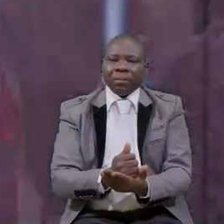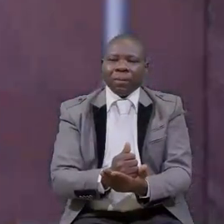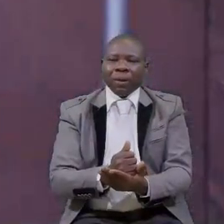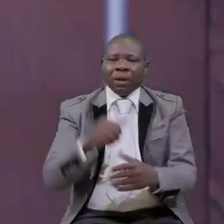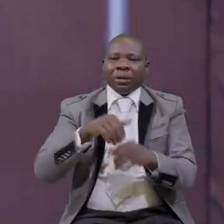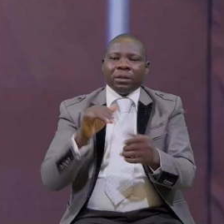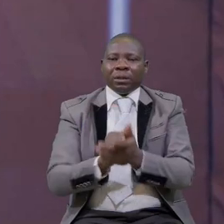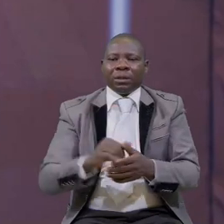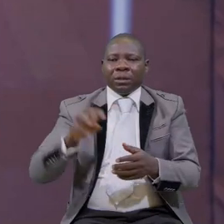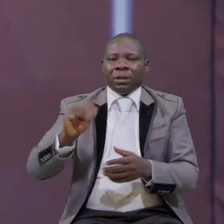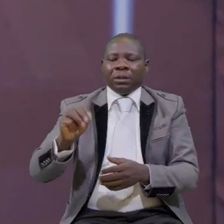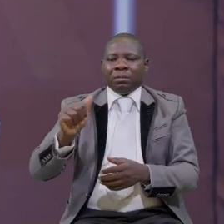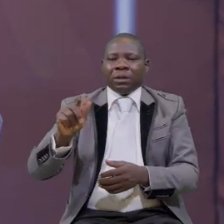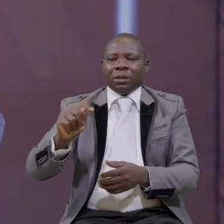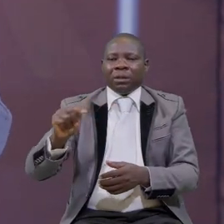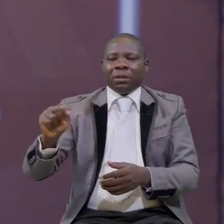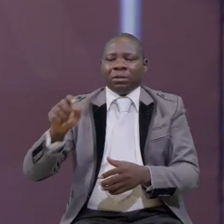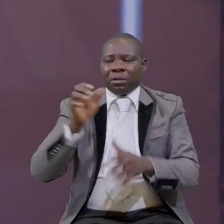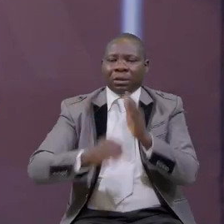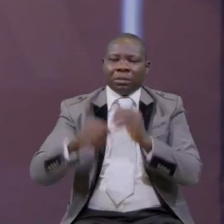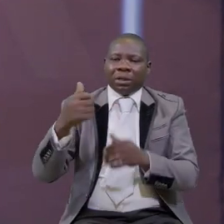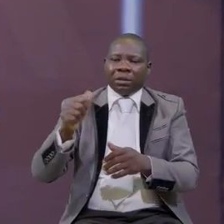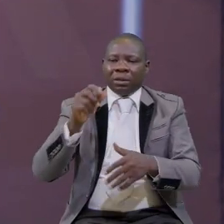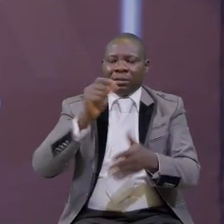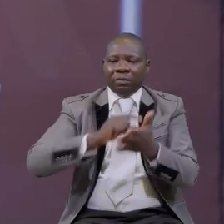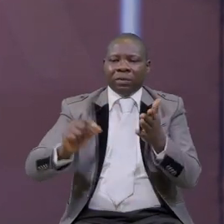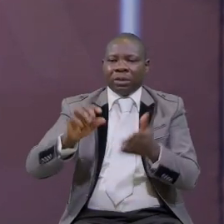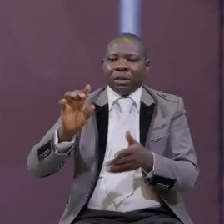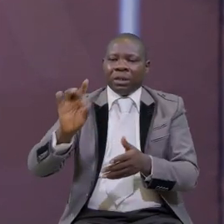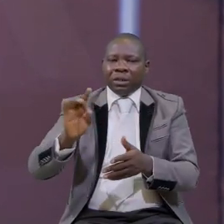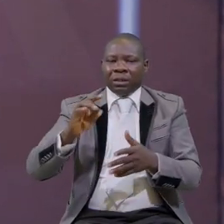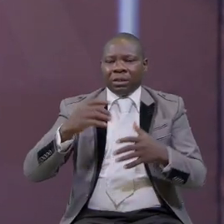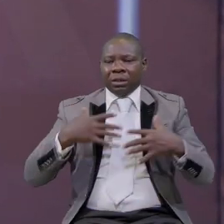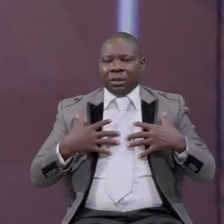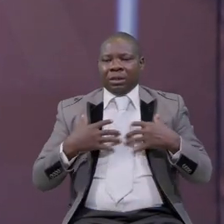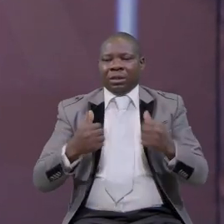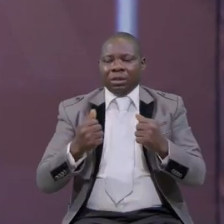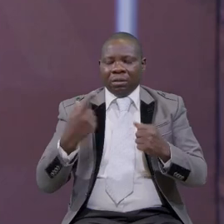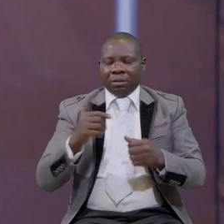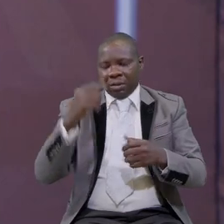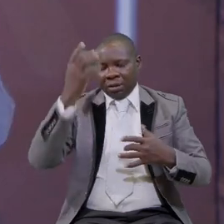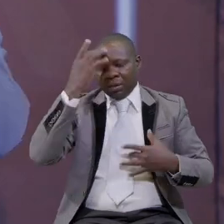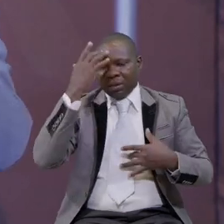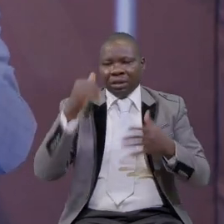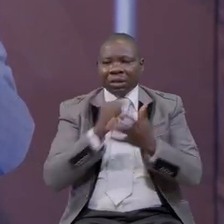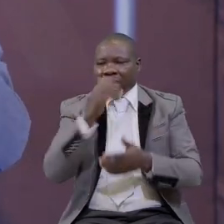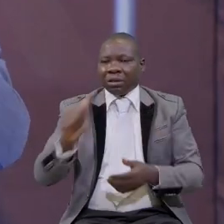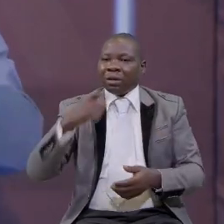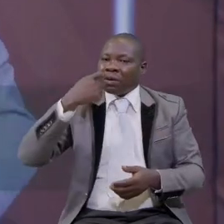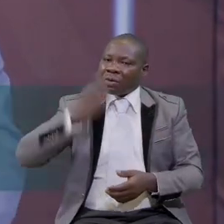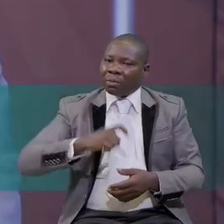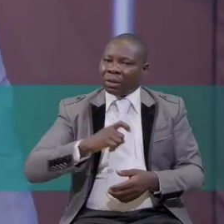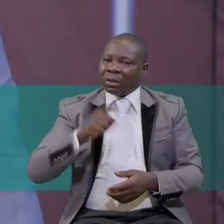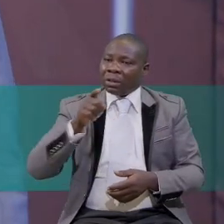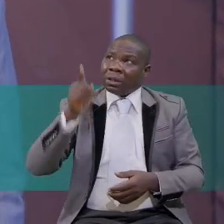Dans Matthieu chapitre 10, vous voyez maintenant le verset 8, guérissez les malades. C'est un commandement. Il